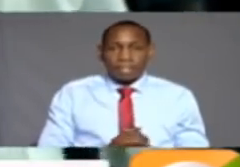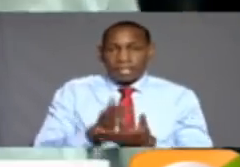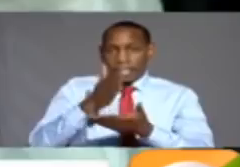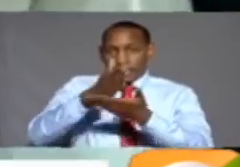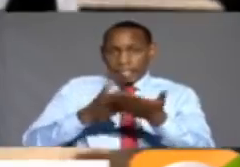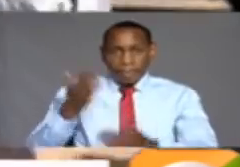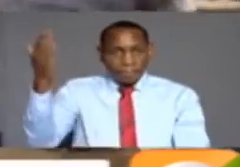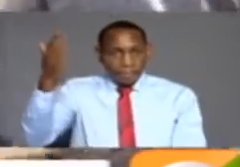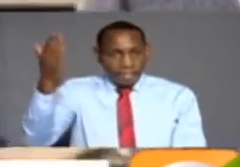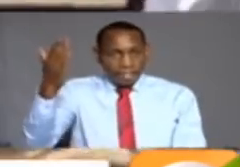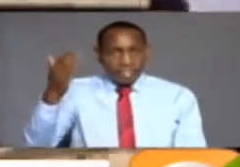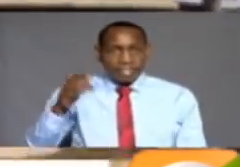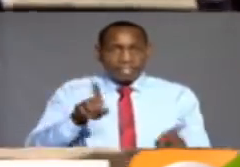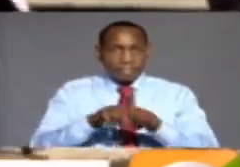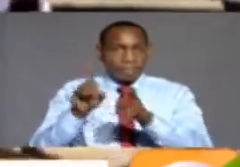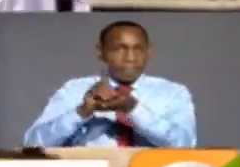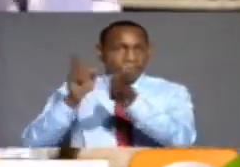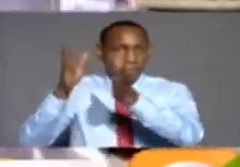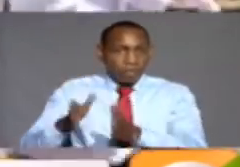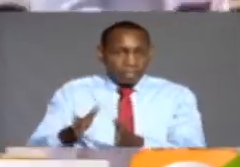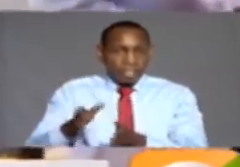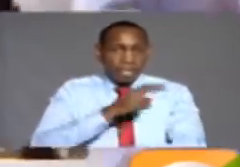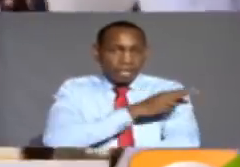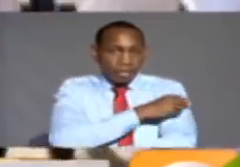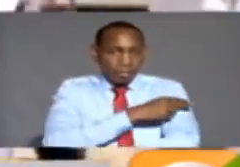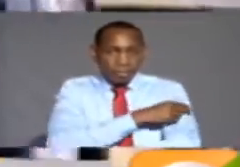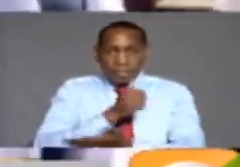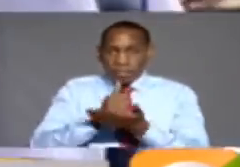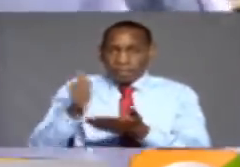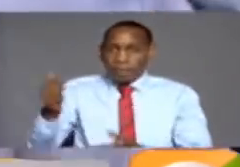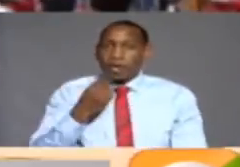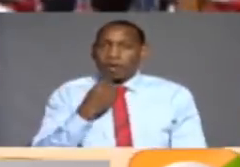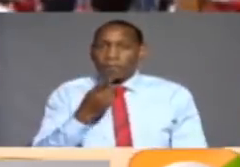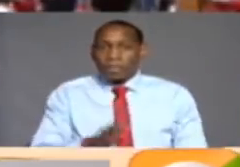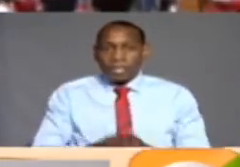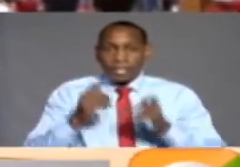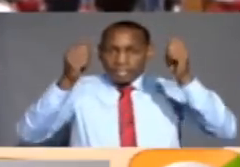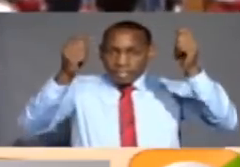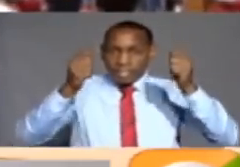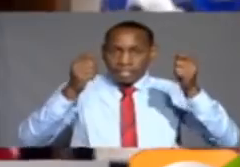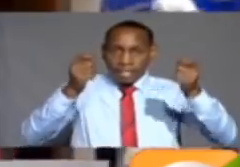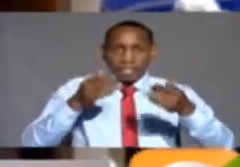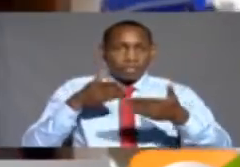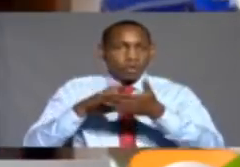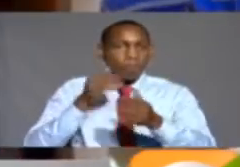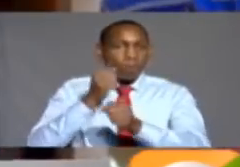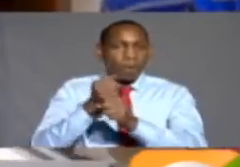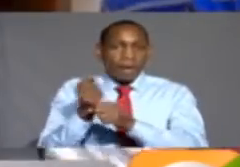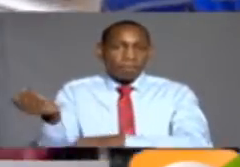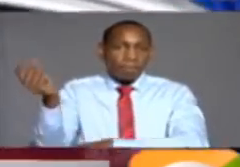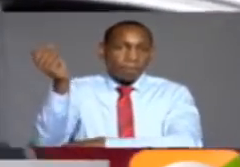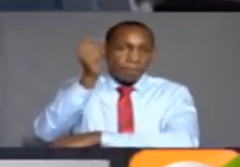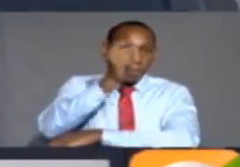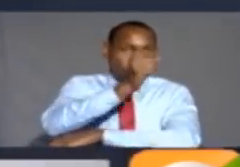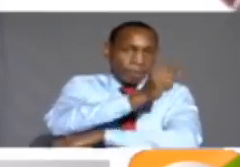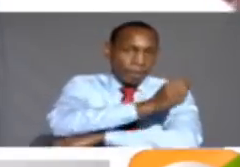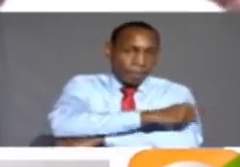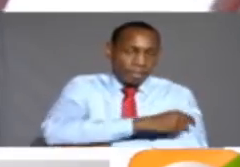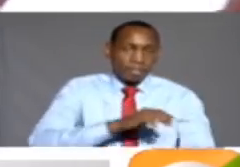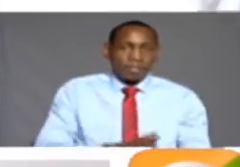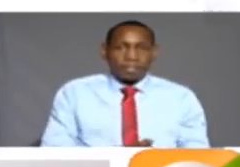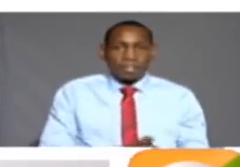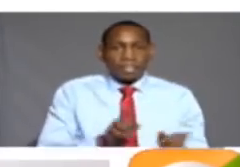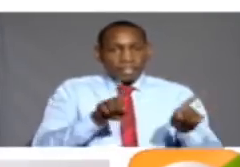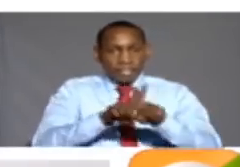Baada ya wahadhiri ambao pia ni madaktari katika hospitali ya rufaa ya Moi kugoma na kutatiza shughuli siku nzima. Kuwa affected na the same strike